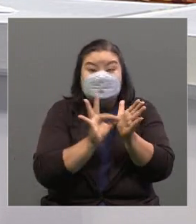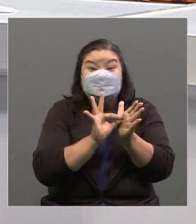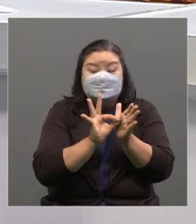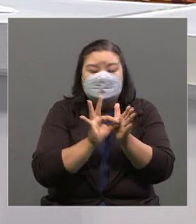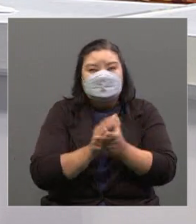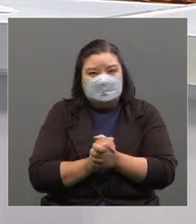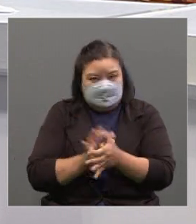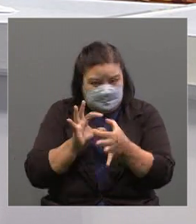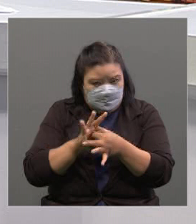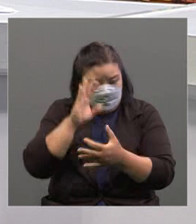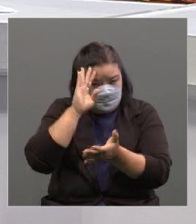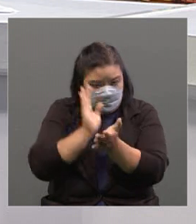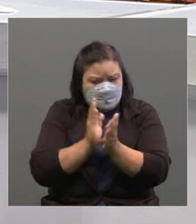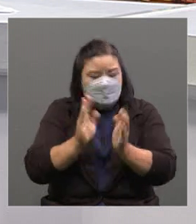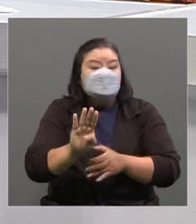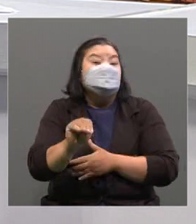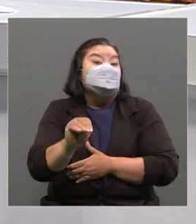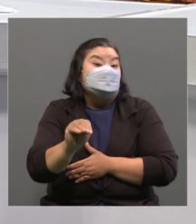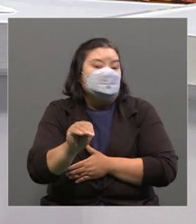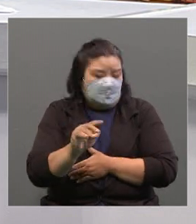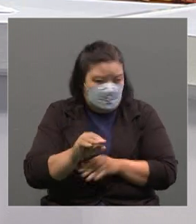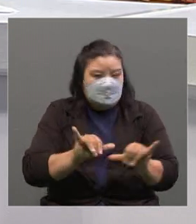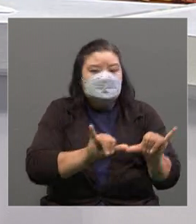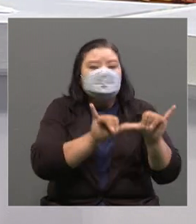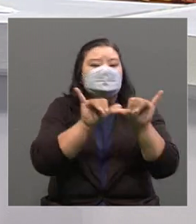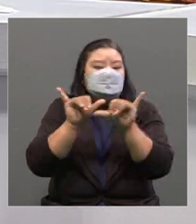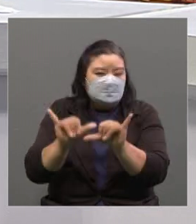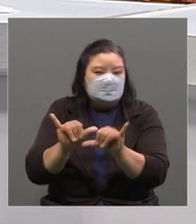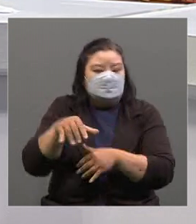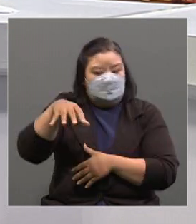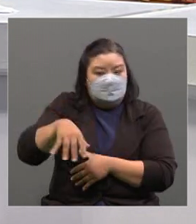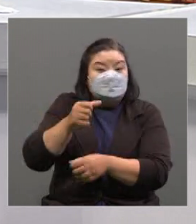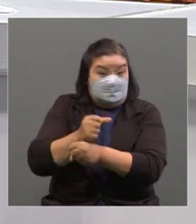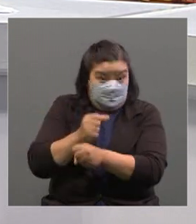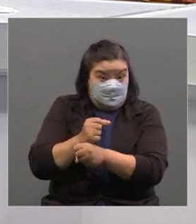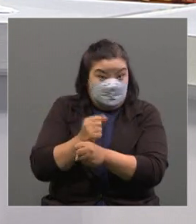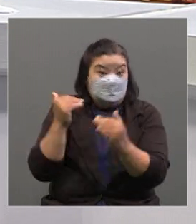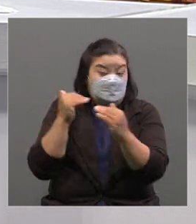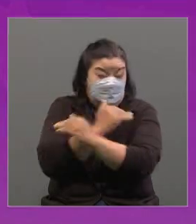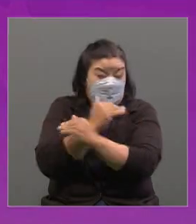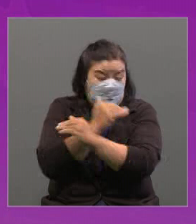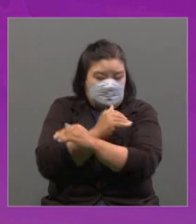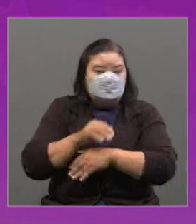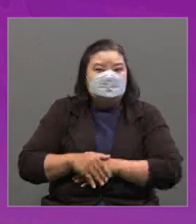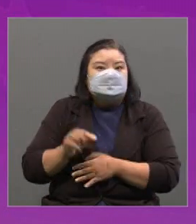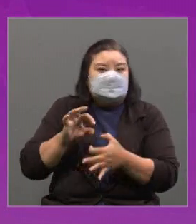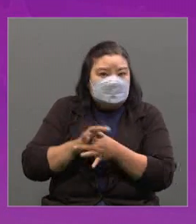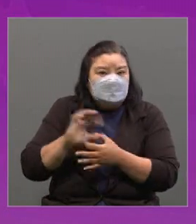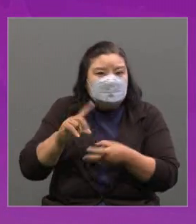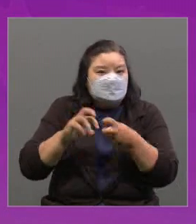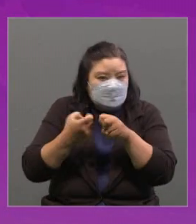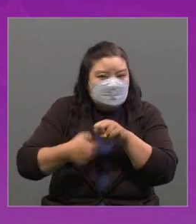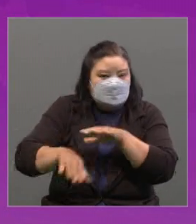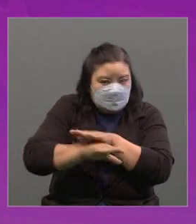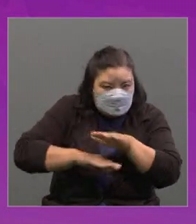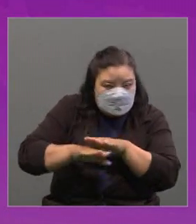ายนะครับที่มีคำสั่งให้มาปฏิบัติราชการที่ศูนย์ปฏิบัติการกองบังคับการตำรวจทางหลวงนะครับหลังจากที่ข้อมูลการสืบสวนสอบ